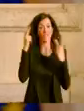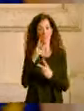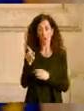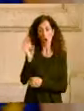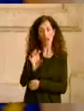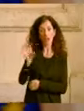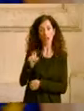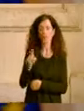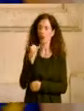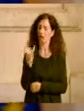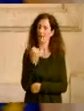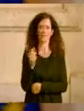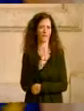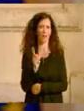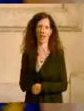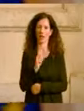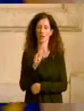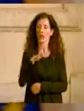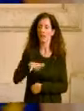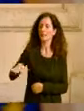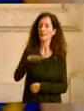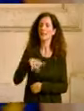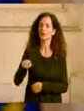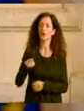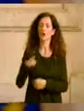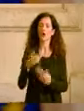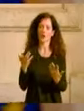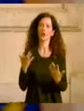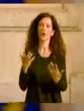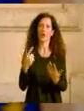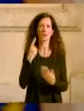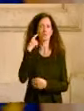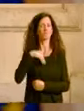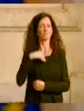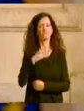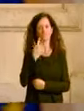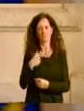un territorio facile, quindi anche a loro va